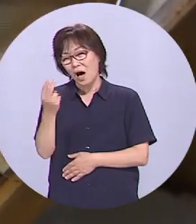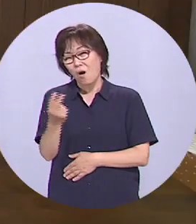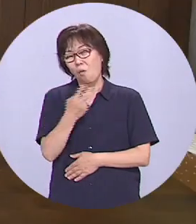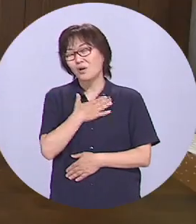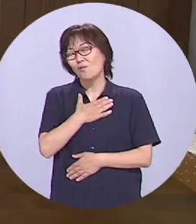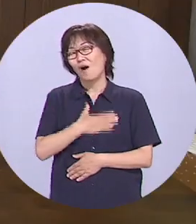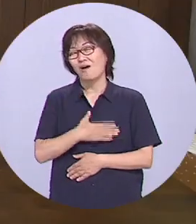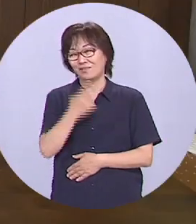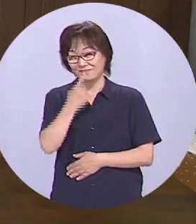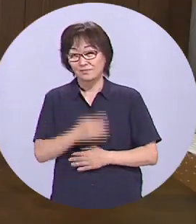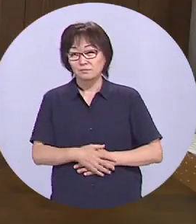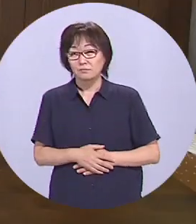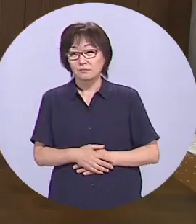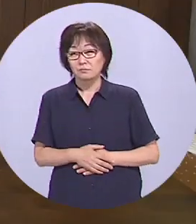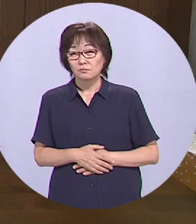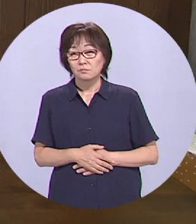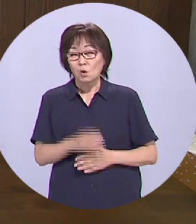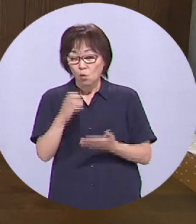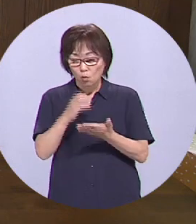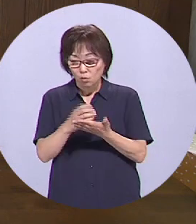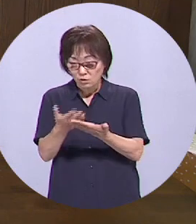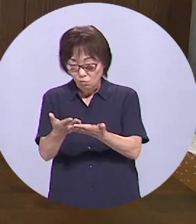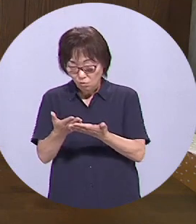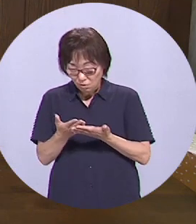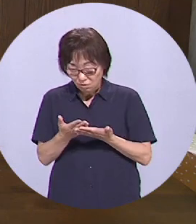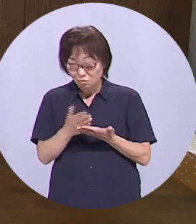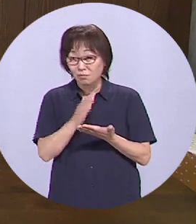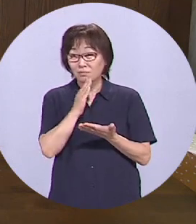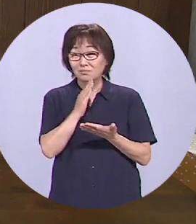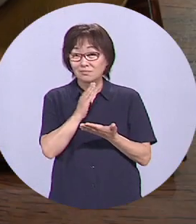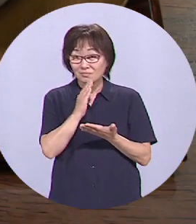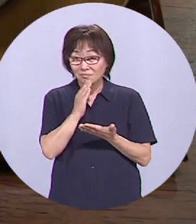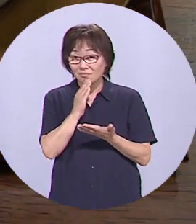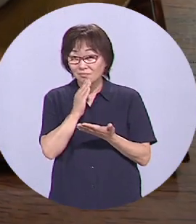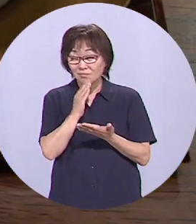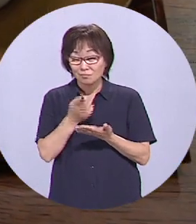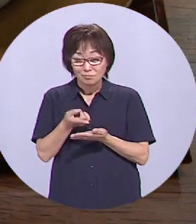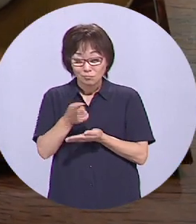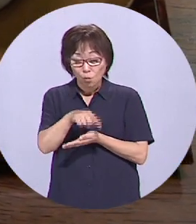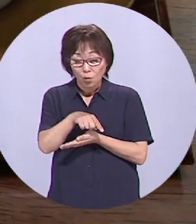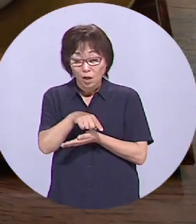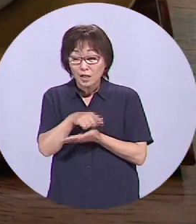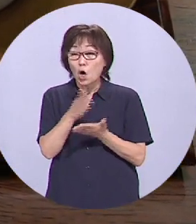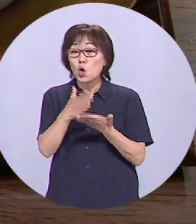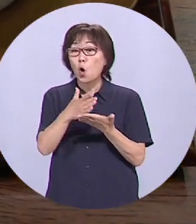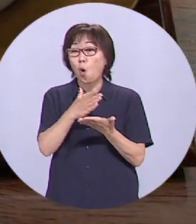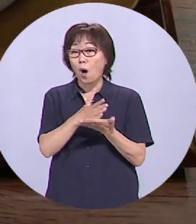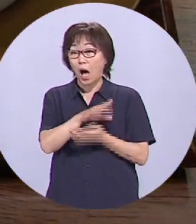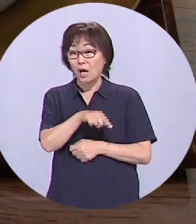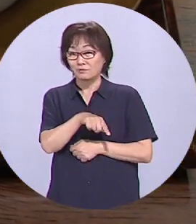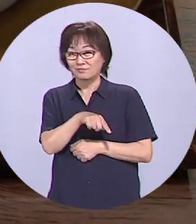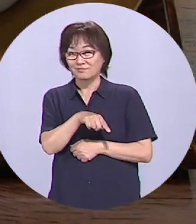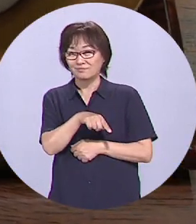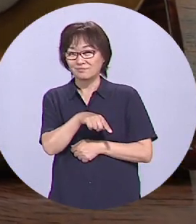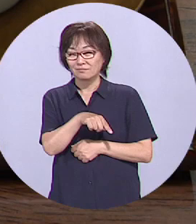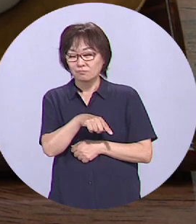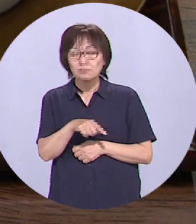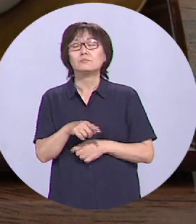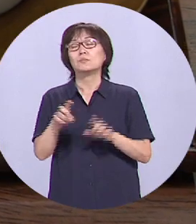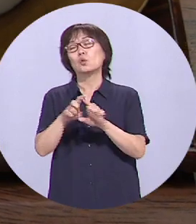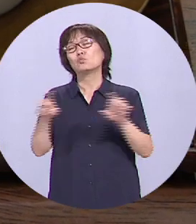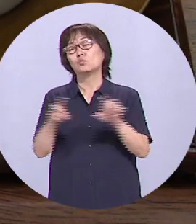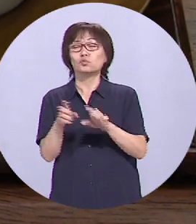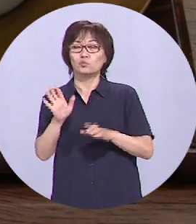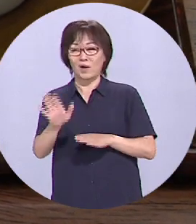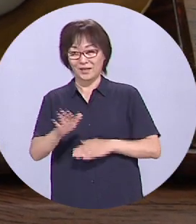してきそう。 お茶出してもらえると聞いたけど、うん、これさらに羊羹もついてる。 だいたいこうついてきて、う